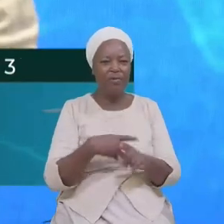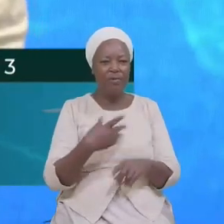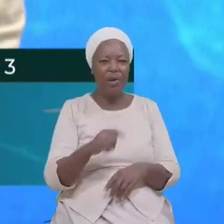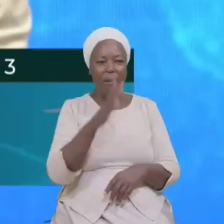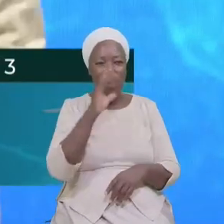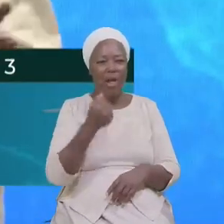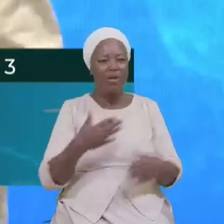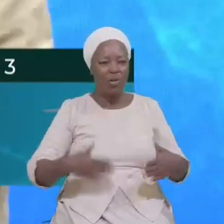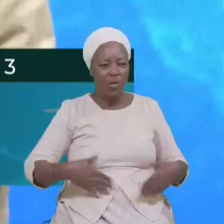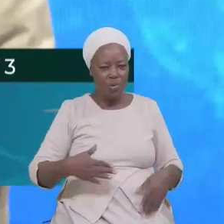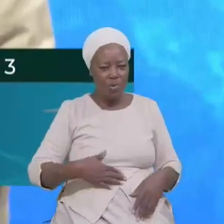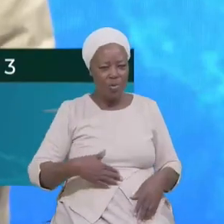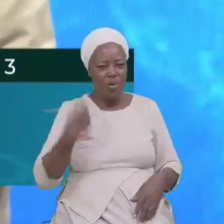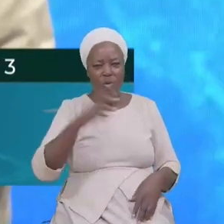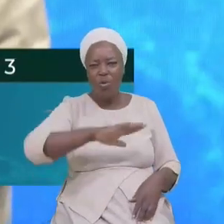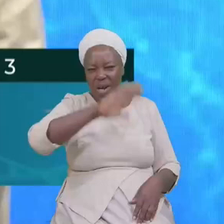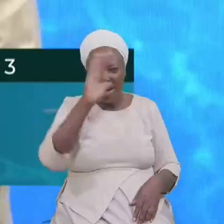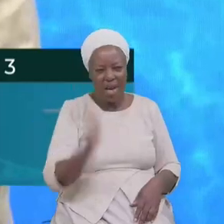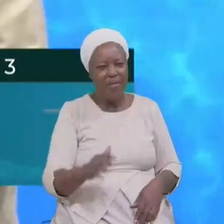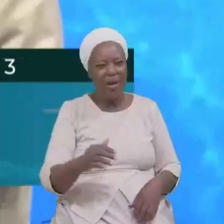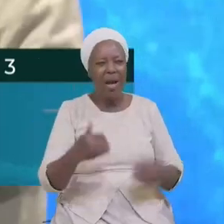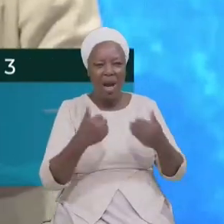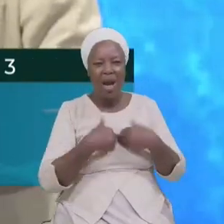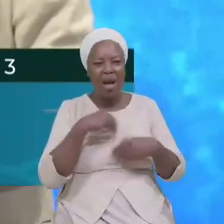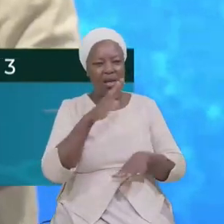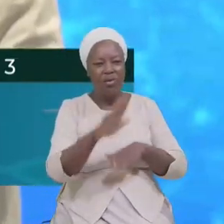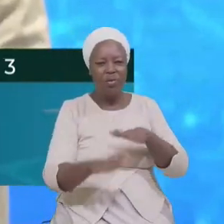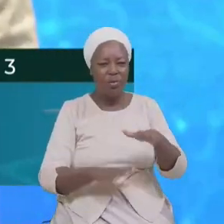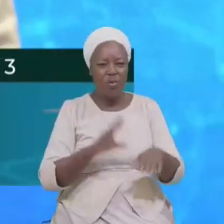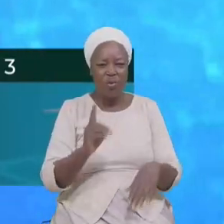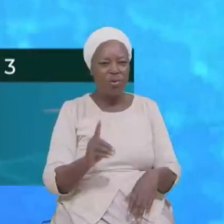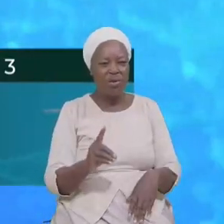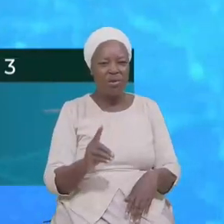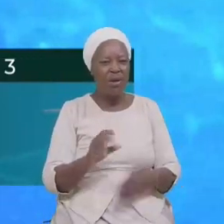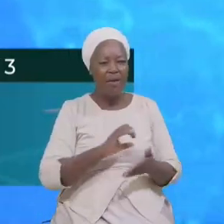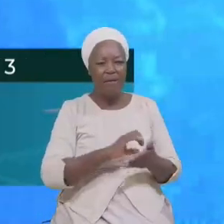et qui n'avait jamais marché. Verset 9.